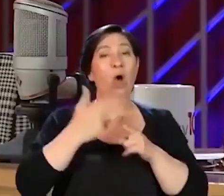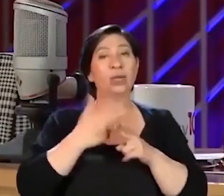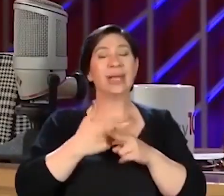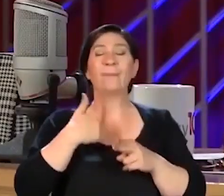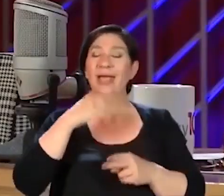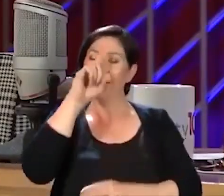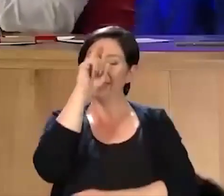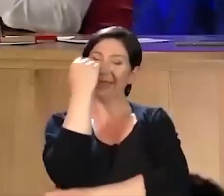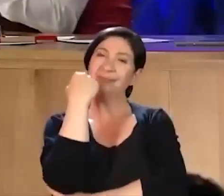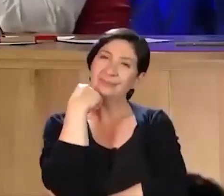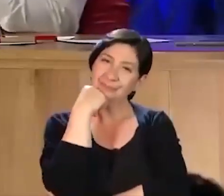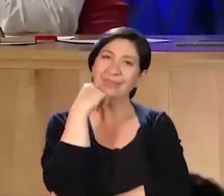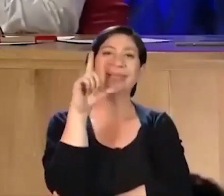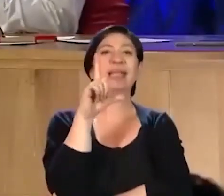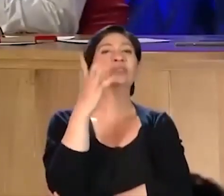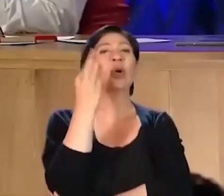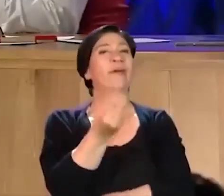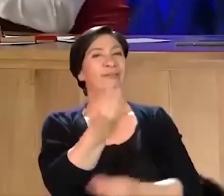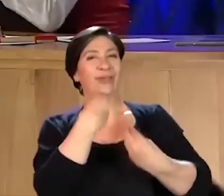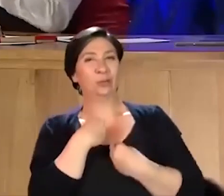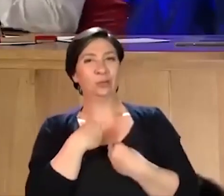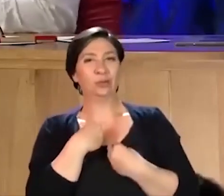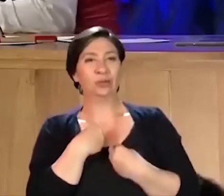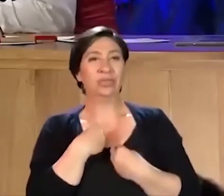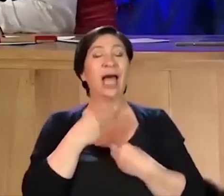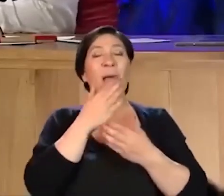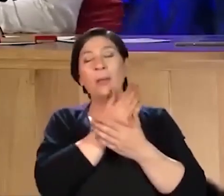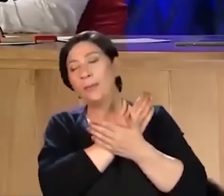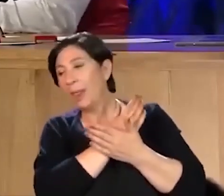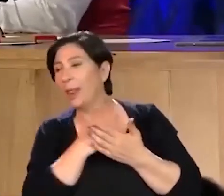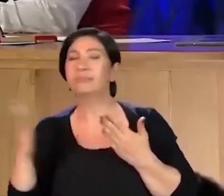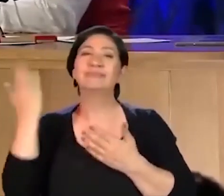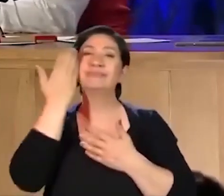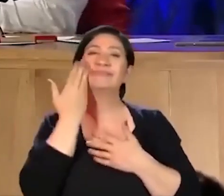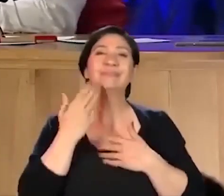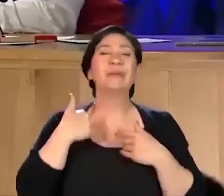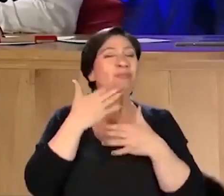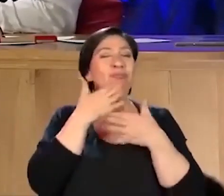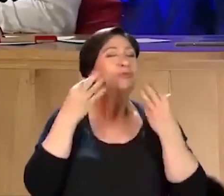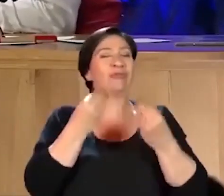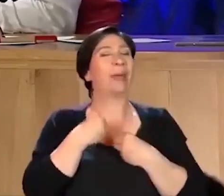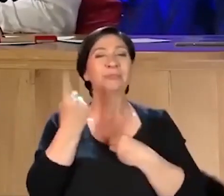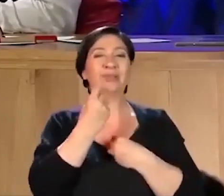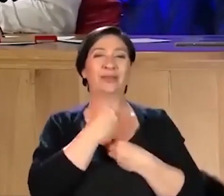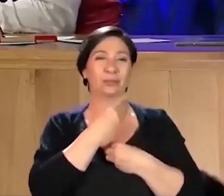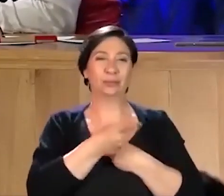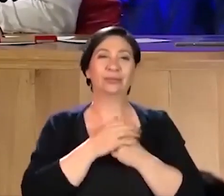ben yalnızken ihtiyacım olan şeyi veriyorsunuz. Kesinlikle akıp giden, akıp giden ve beni mutlu eden bir şeyi